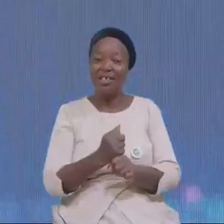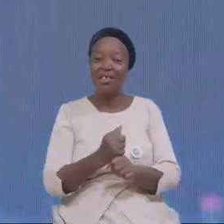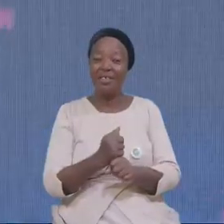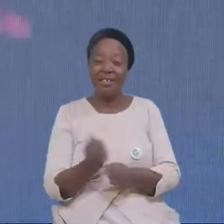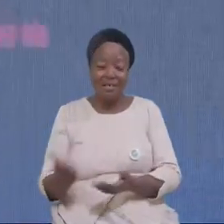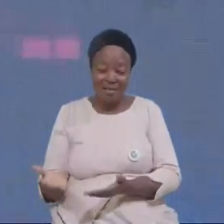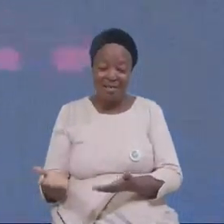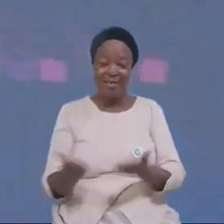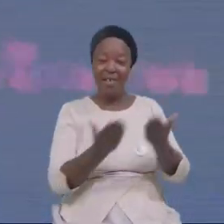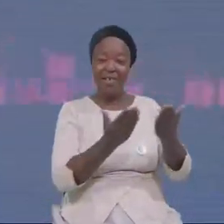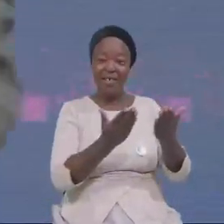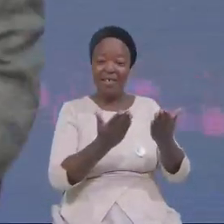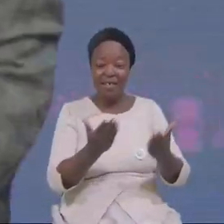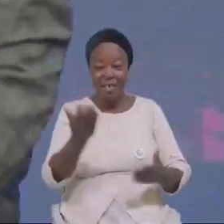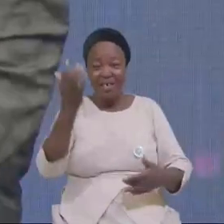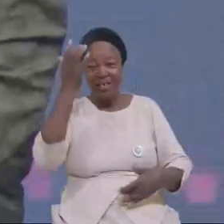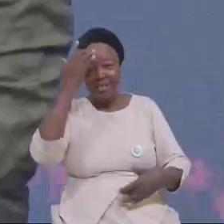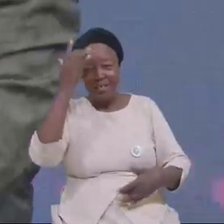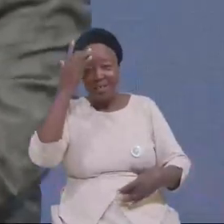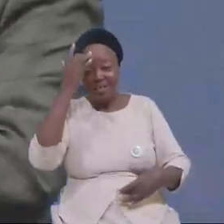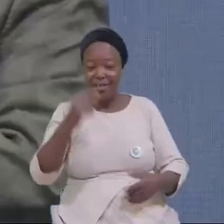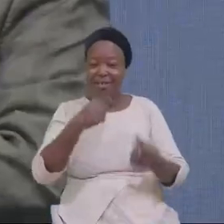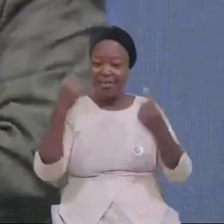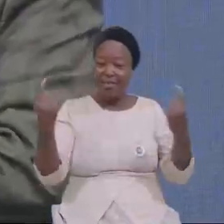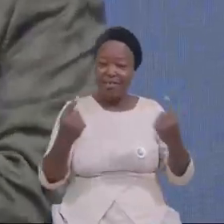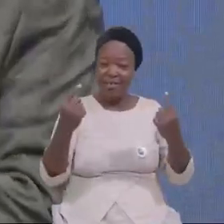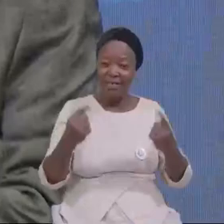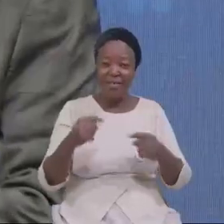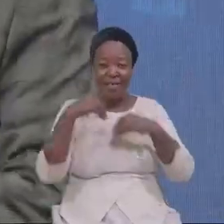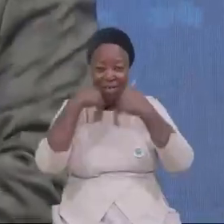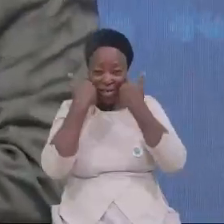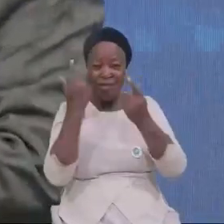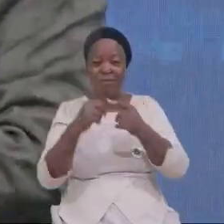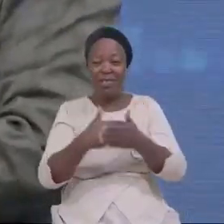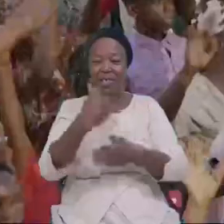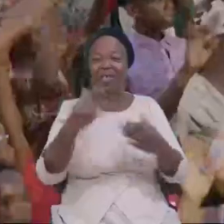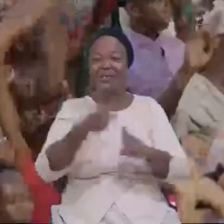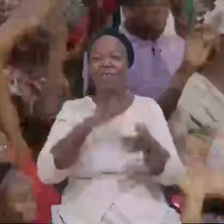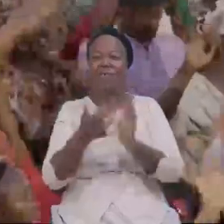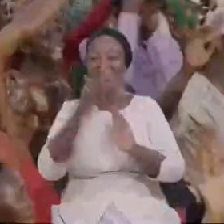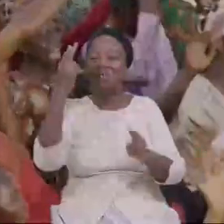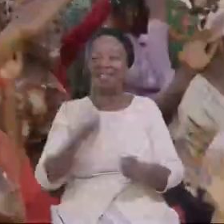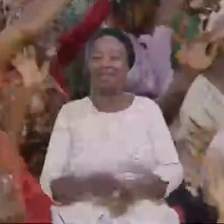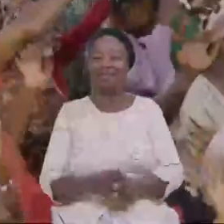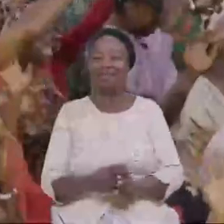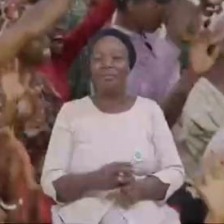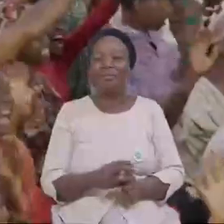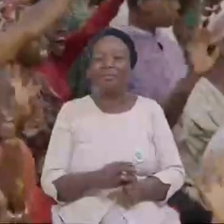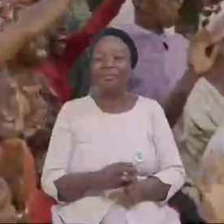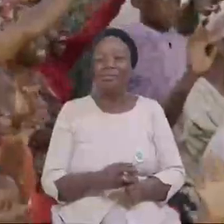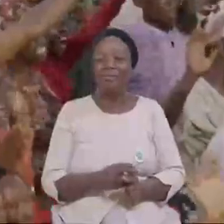porteras pas le péché, la maladie, la honte dans le nouveau mois au nom de Jésus.